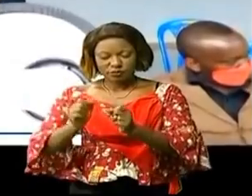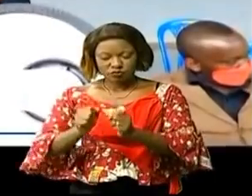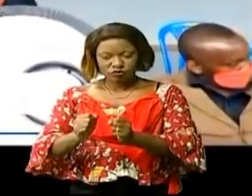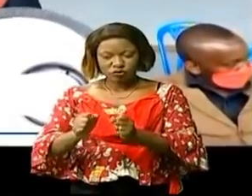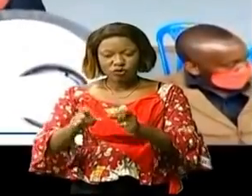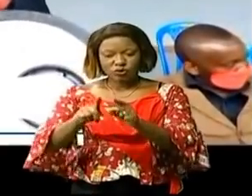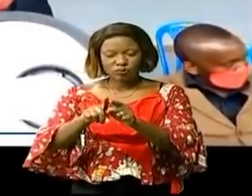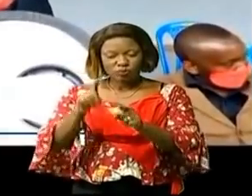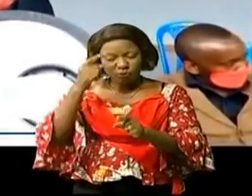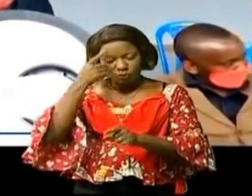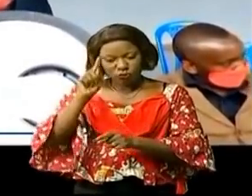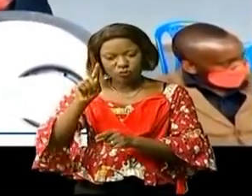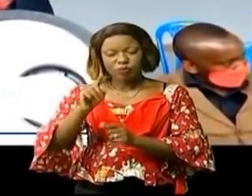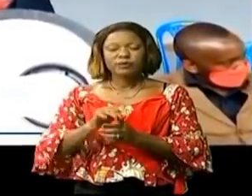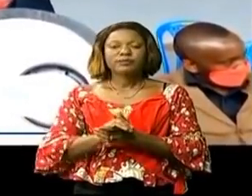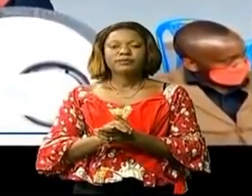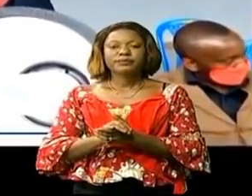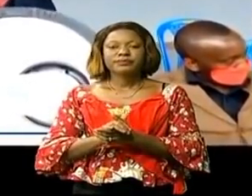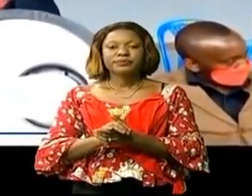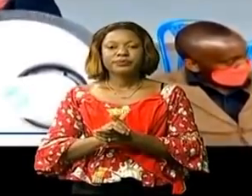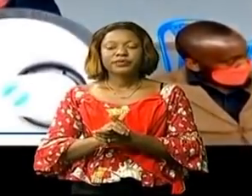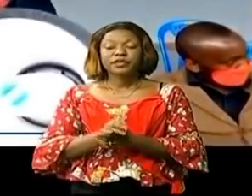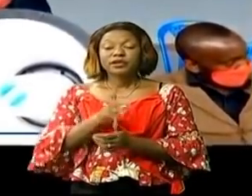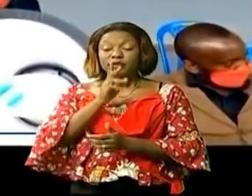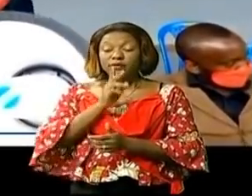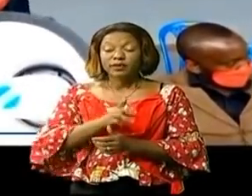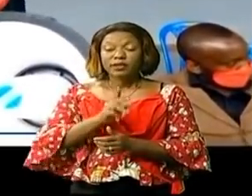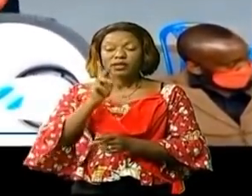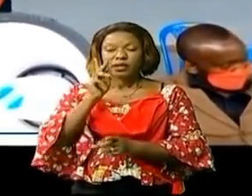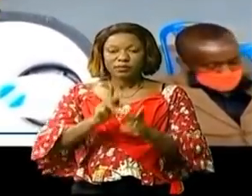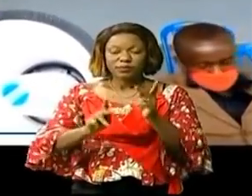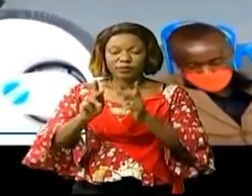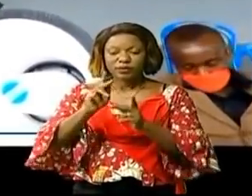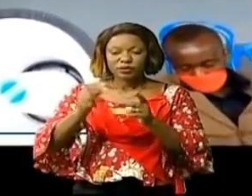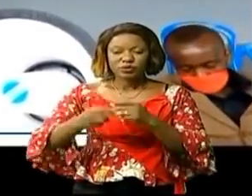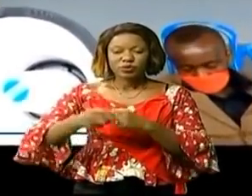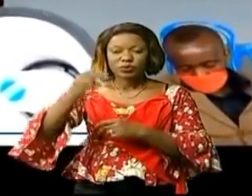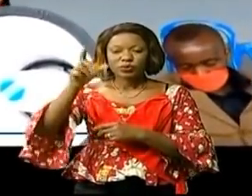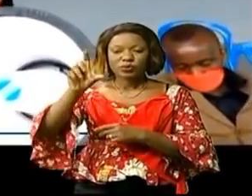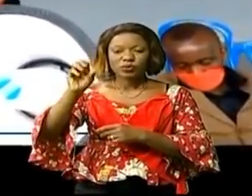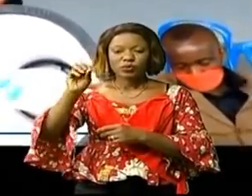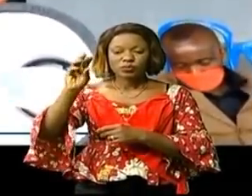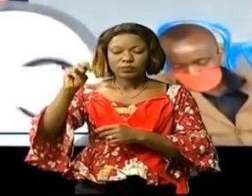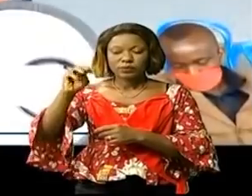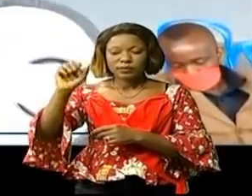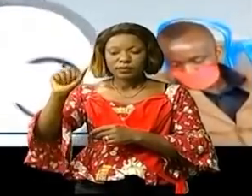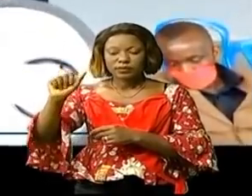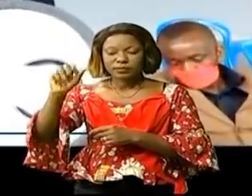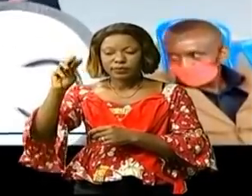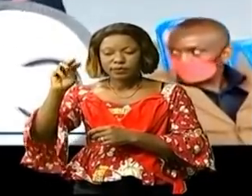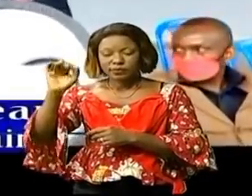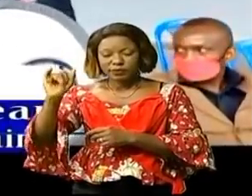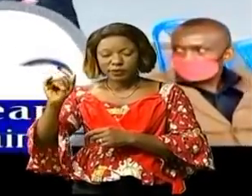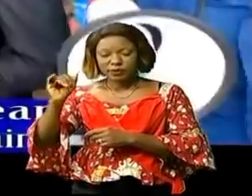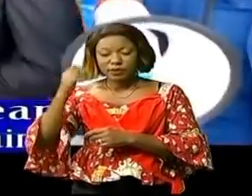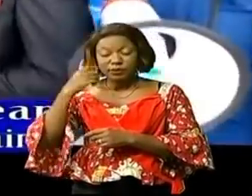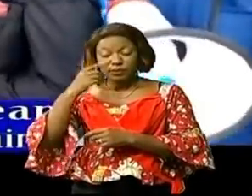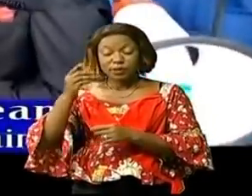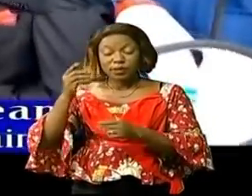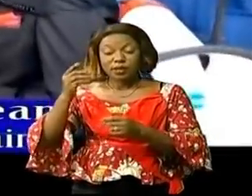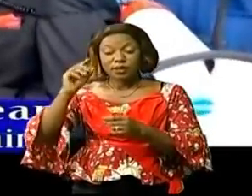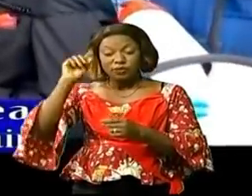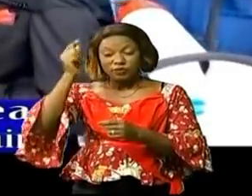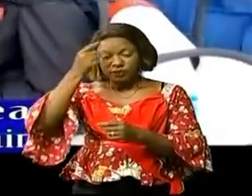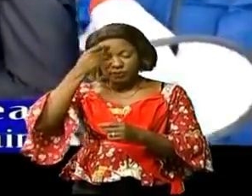afin que réellement la population de Olomami puisse sentir la présence de son gouvernement.